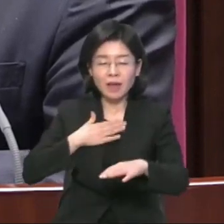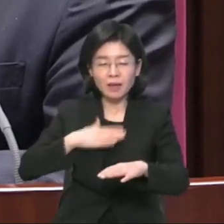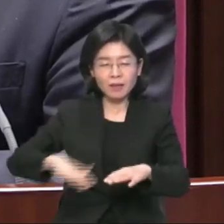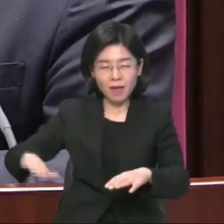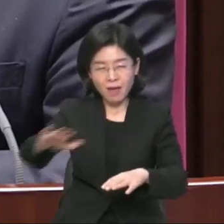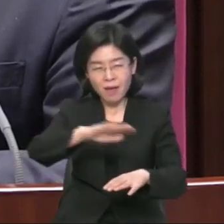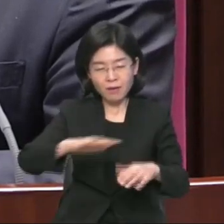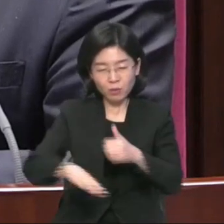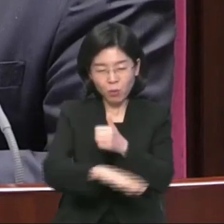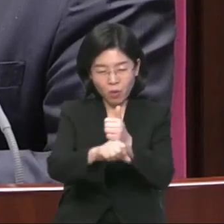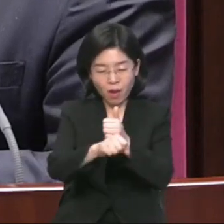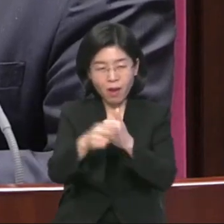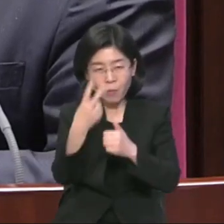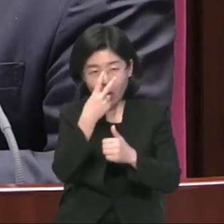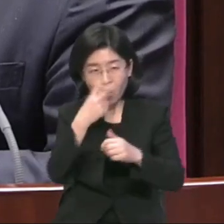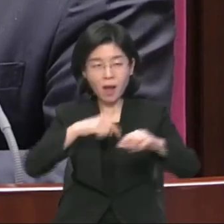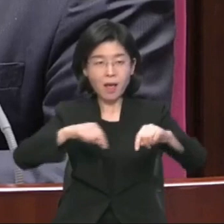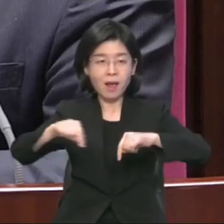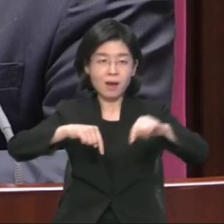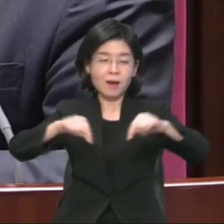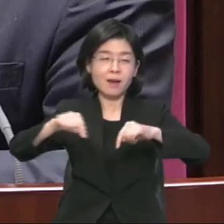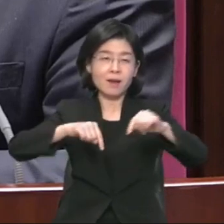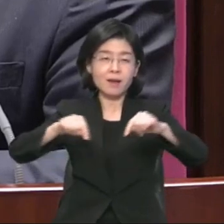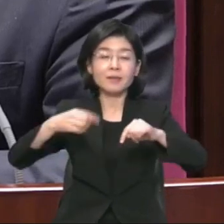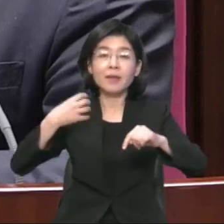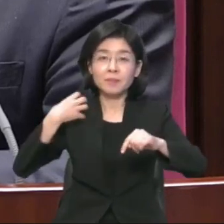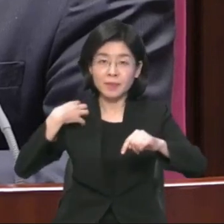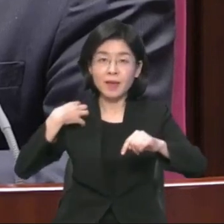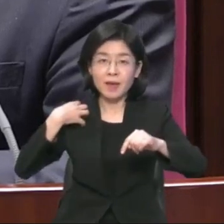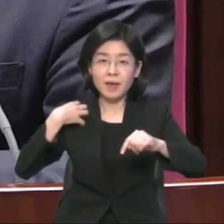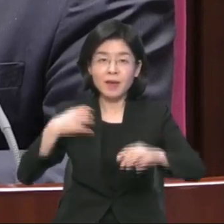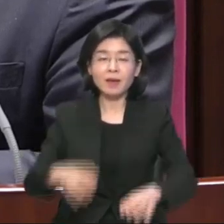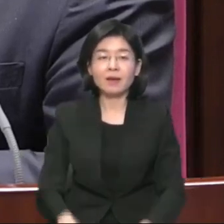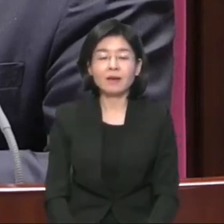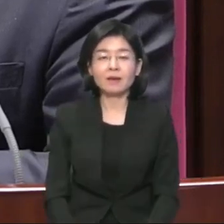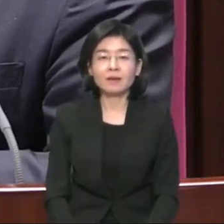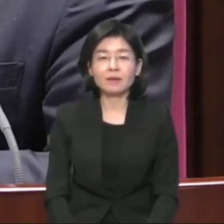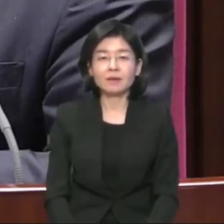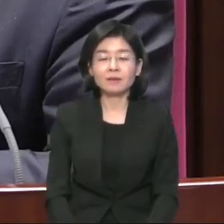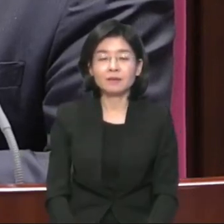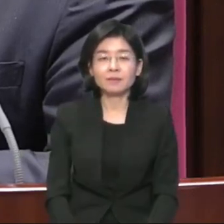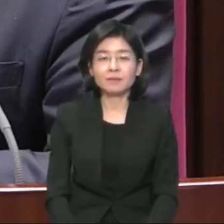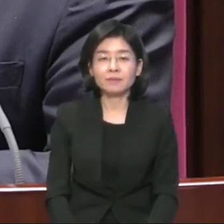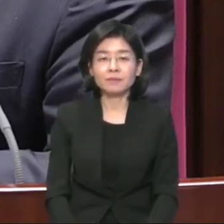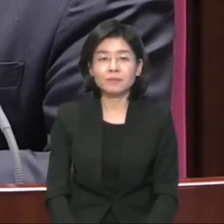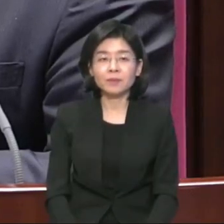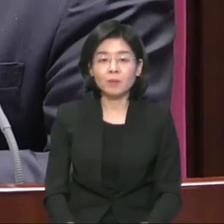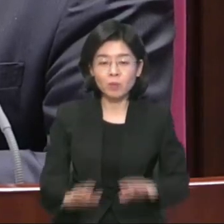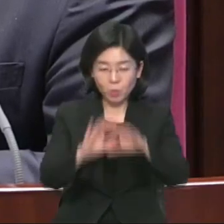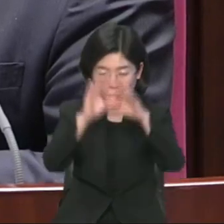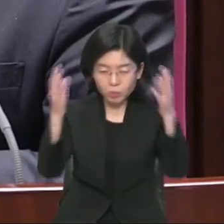통할해서 그런 포괄 안보나 그 인간 안보에 대해서